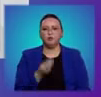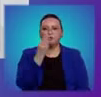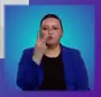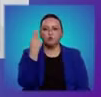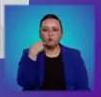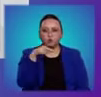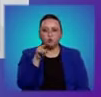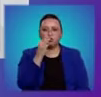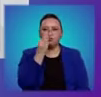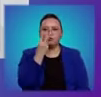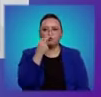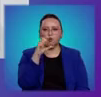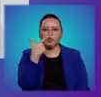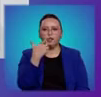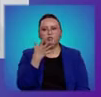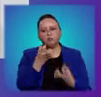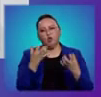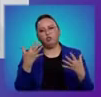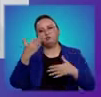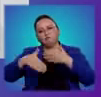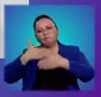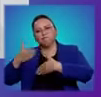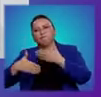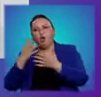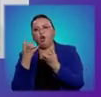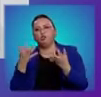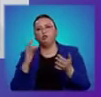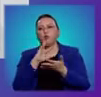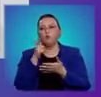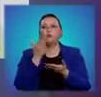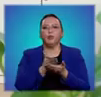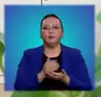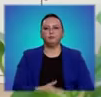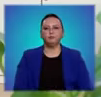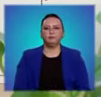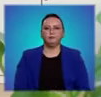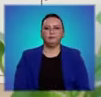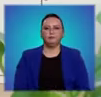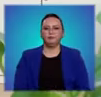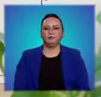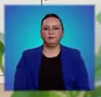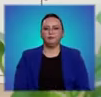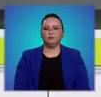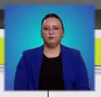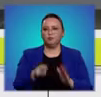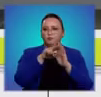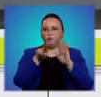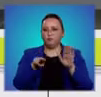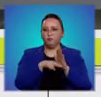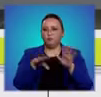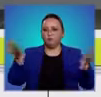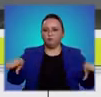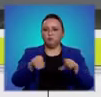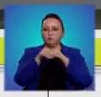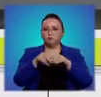шитүгэн, шүлэг. За гэх мэт цаашаа үргэлжлээд алууг байдгаа. Дүрмийг багцлаад үгний Монгол